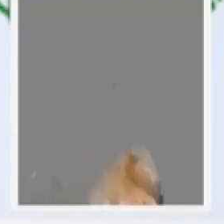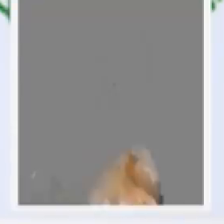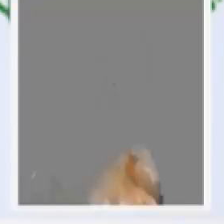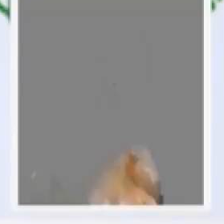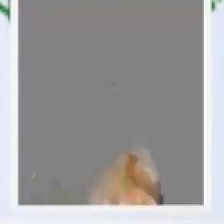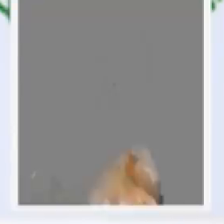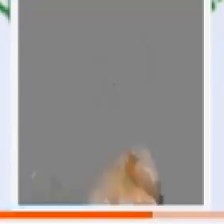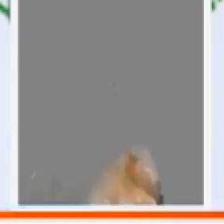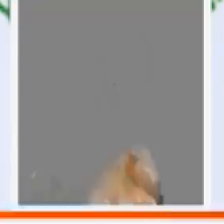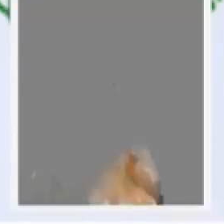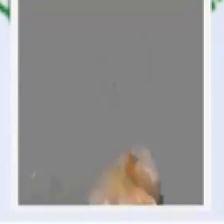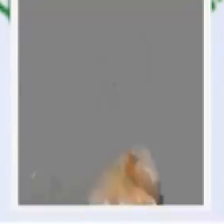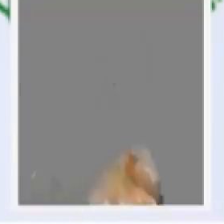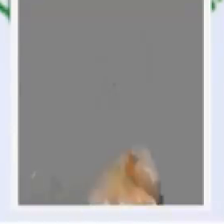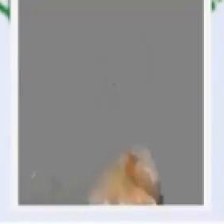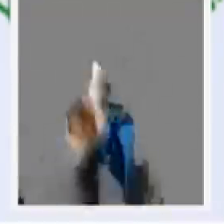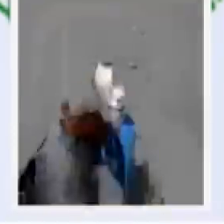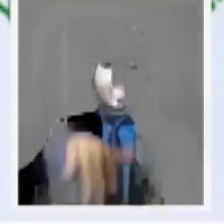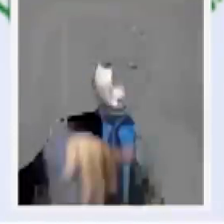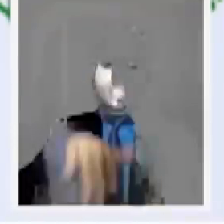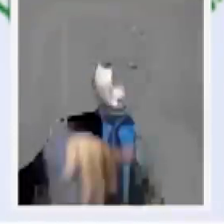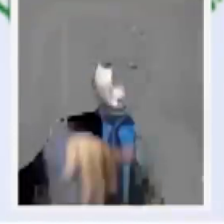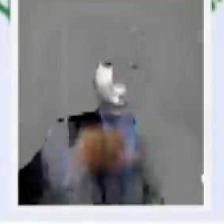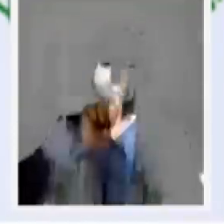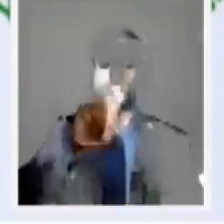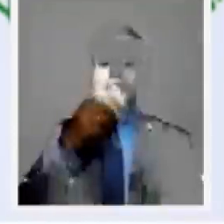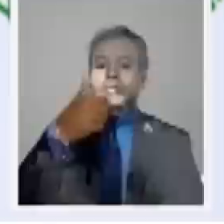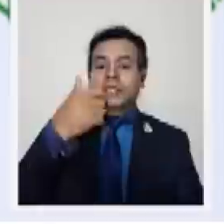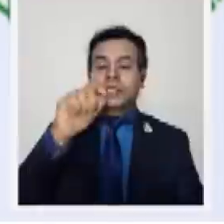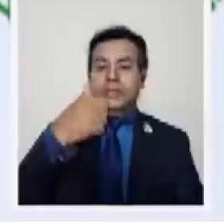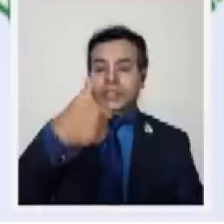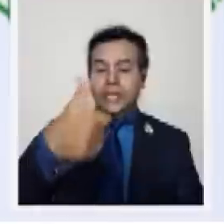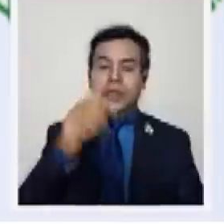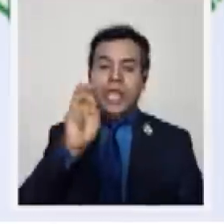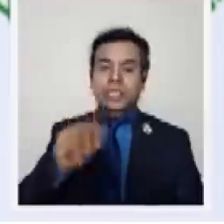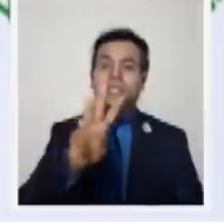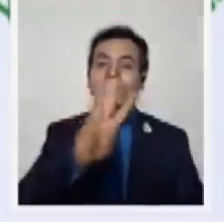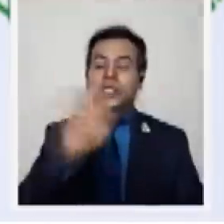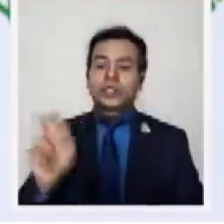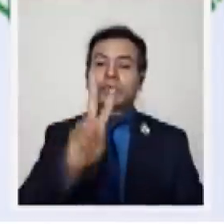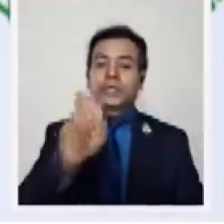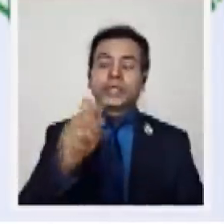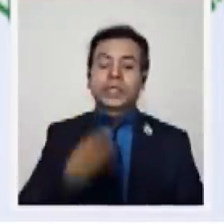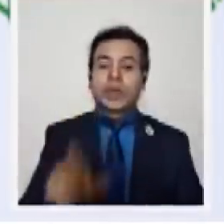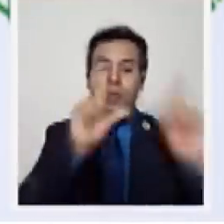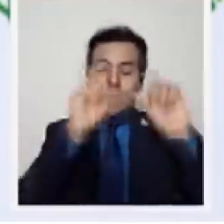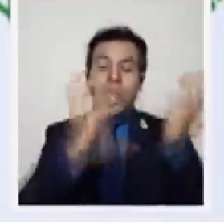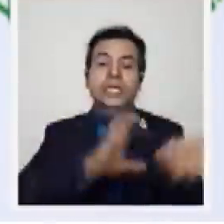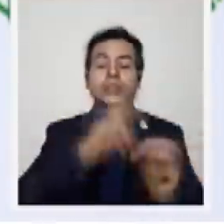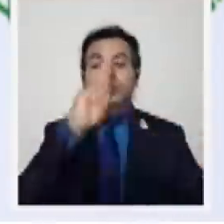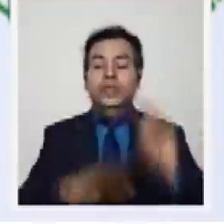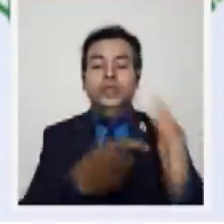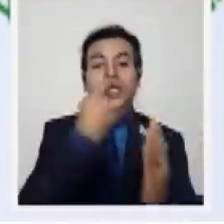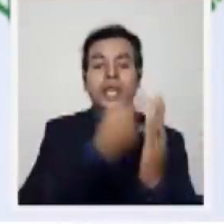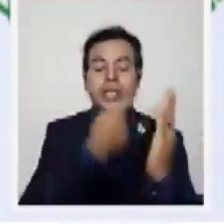প্রত্যেককেই মাস্ক ব্যবহার করব এবং এখানে আরেকটি বিষয়ে জানিয়ে রাখি যে মাস্ক ব্যবহারের যে অর্থনৈতিক সুবিধা, যেটা